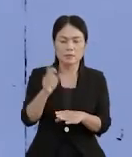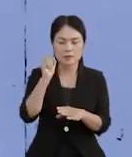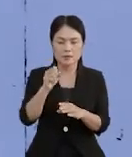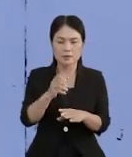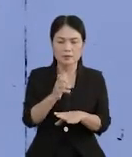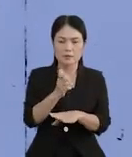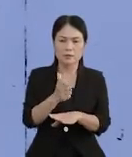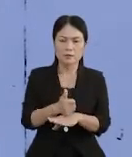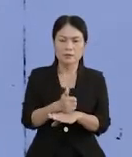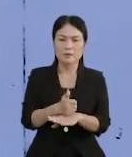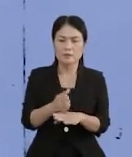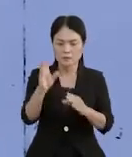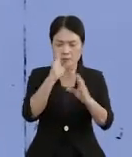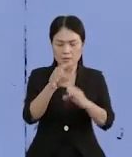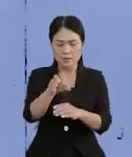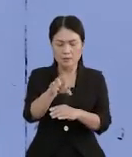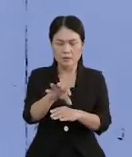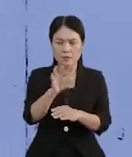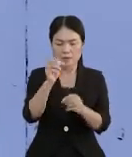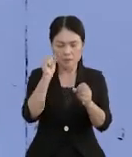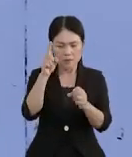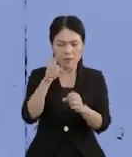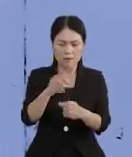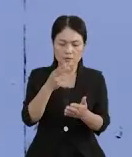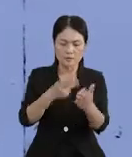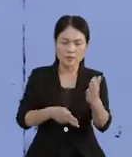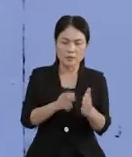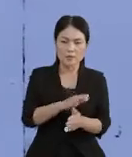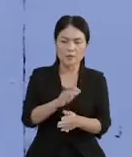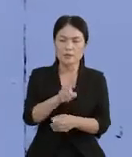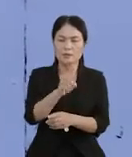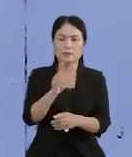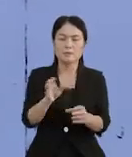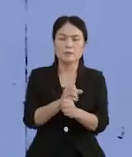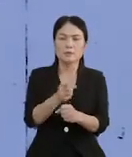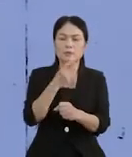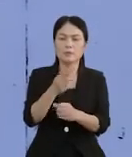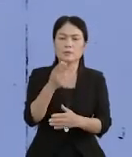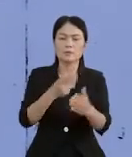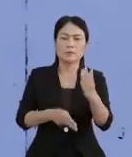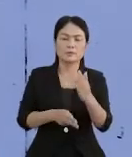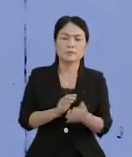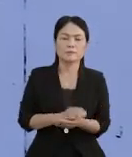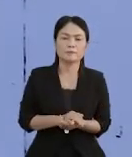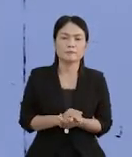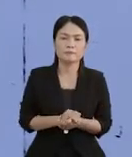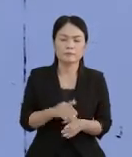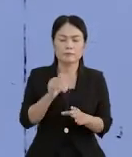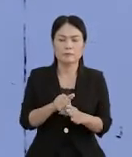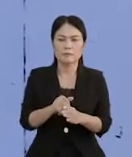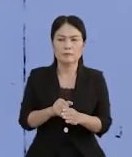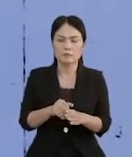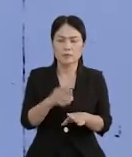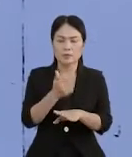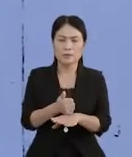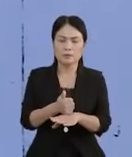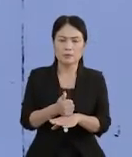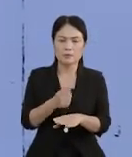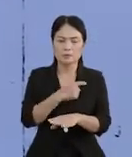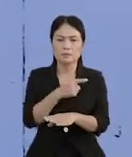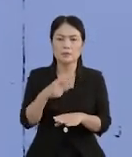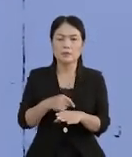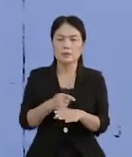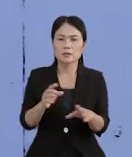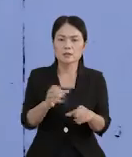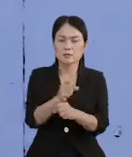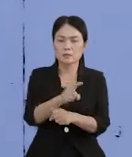lô bà thiên, con trời xoay dô tử lưu ấy. Con trời kết thà, ta kệ bàn prap ở vầy khá là. Nếu không bà thiên ở bỏ dưỡng,